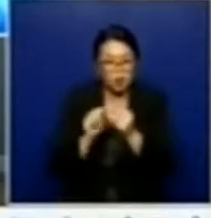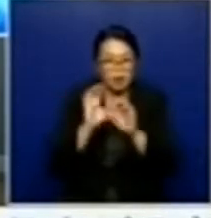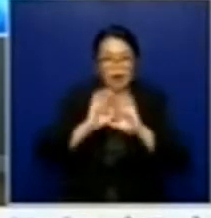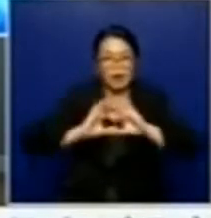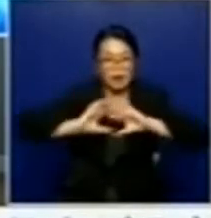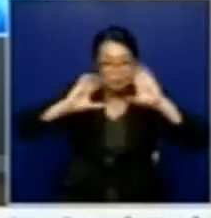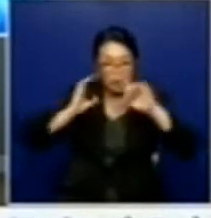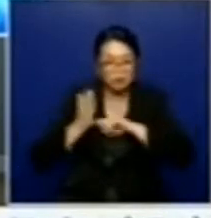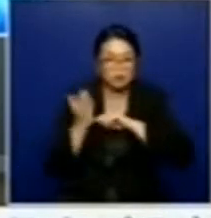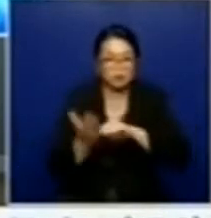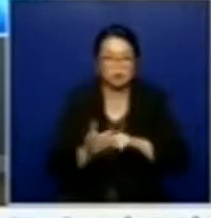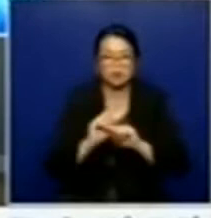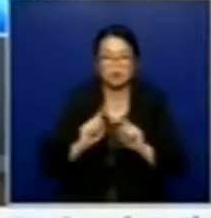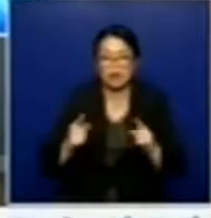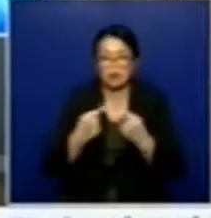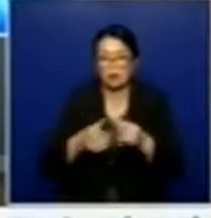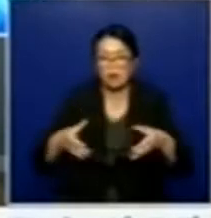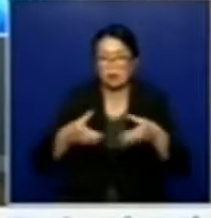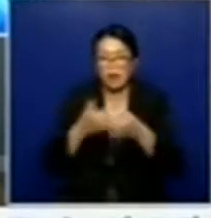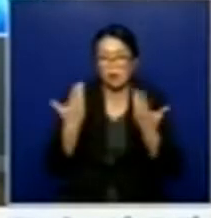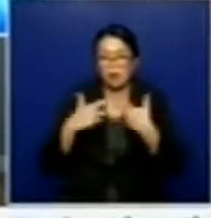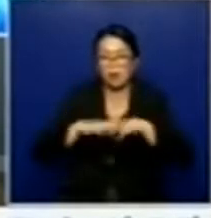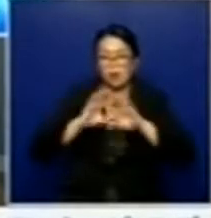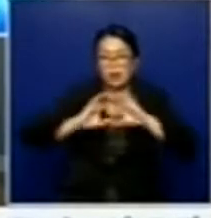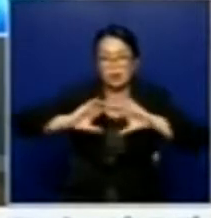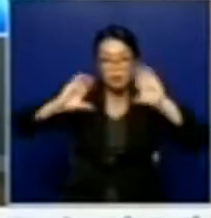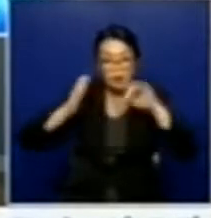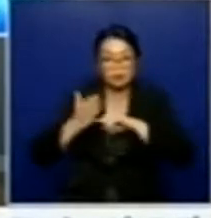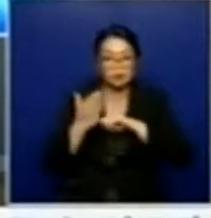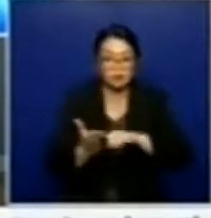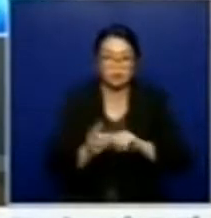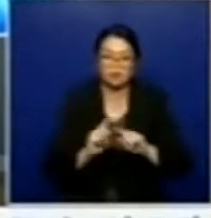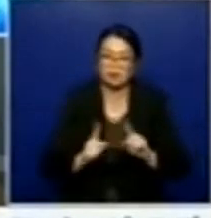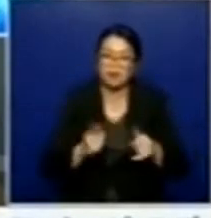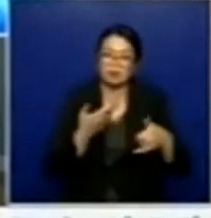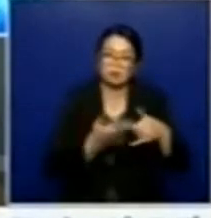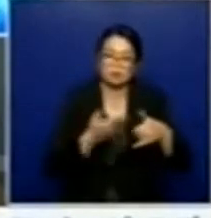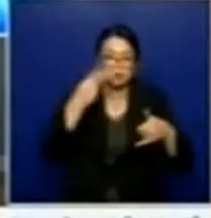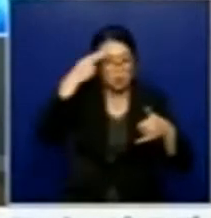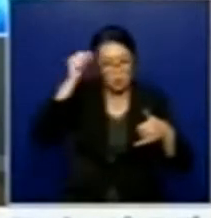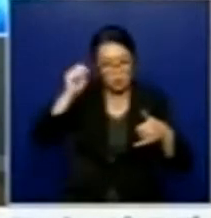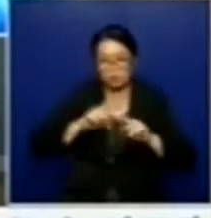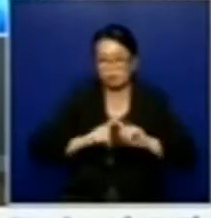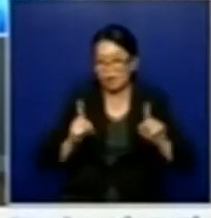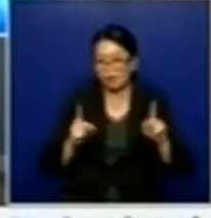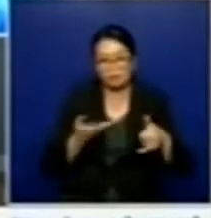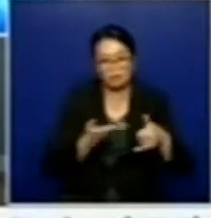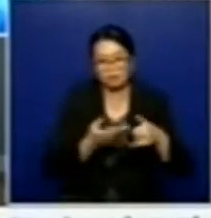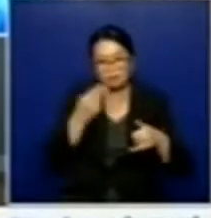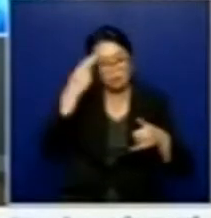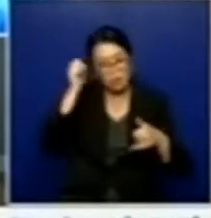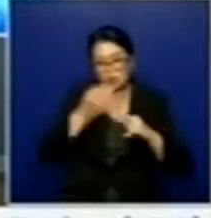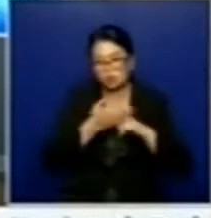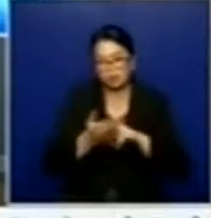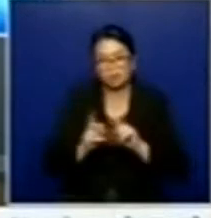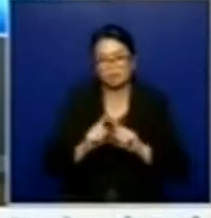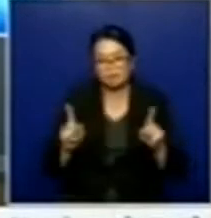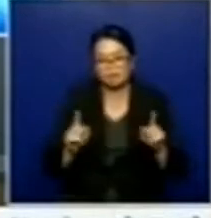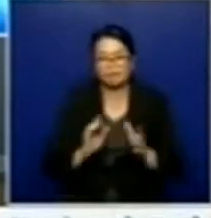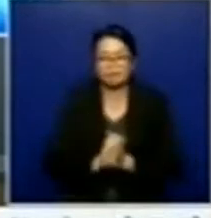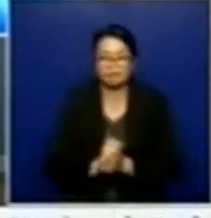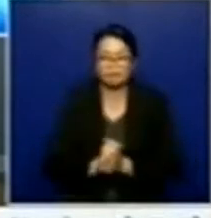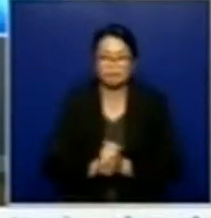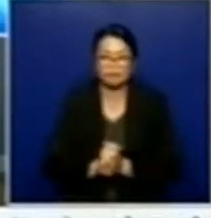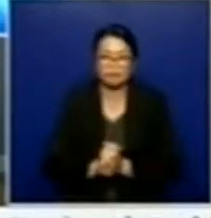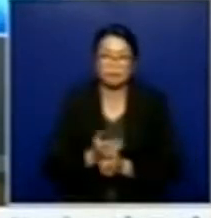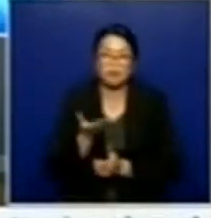ป็นเรื่องของพรรคร่วมรัฐบาลครับเพราะนั้นก็เป็นเรื่องของสมาชิกที่เสนอไม่ใช่ตัวนายกรัฐมนตรีเสนอครับ ครับผมพิรัตน์พูดถึงพรร